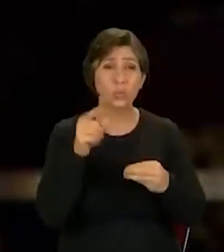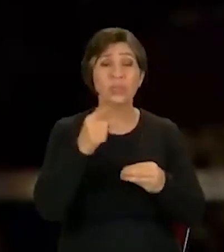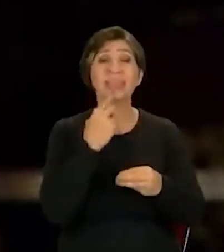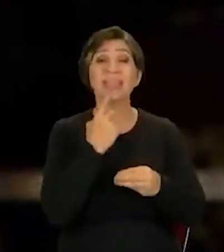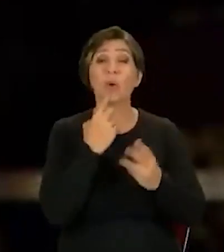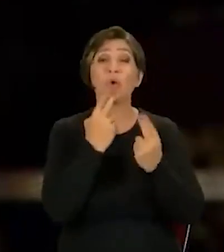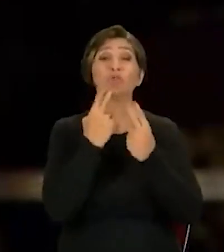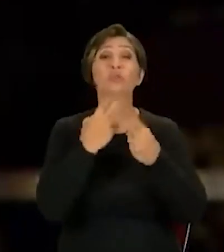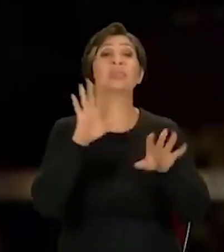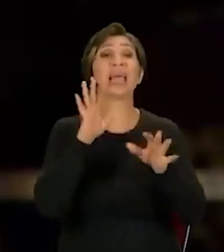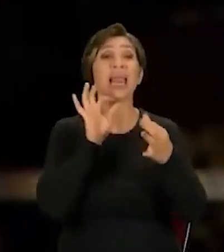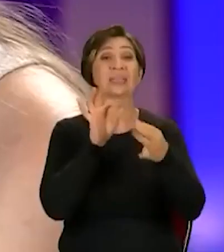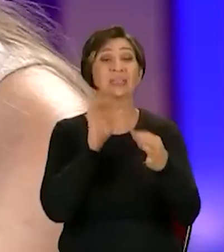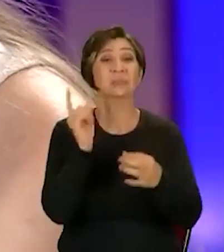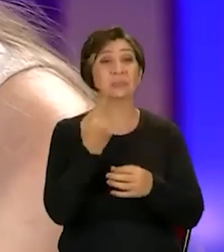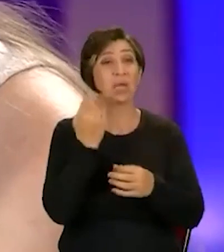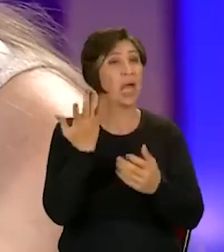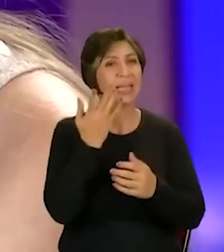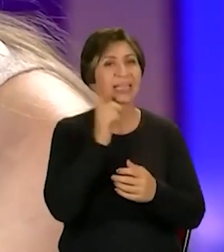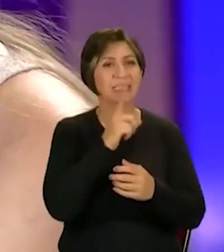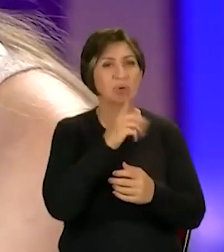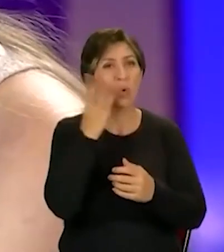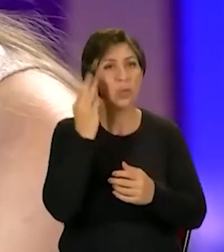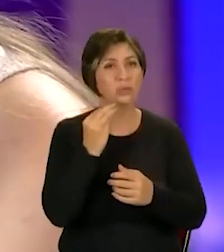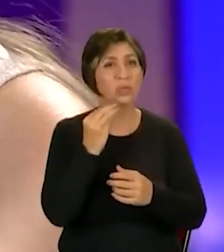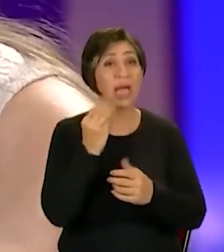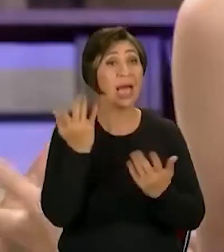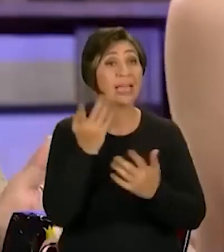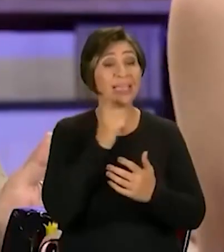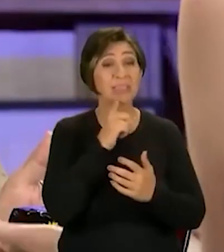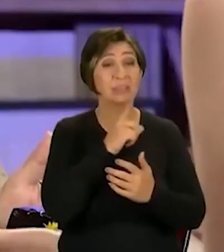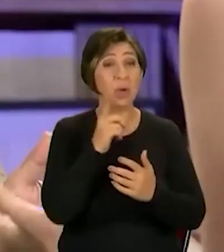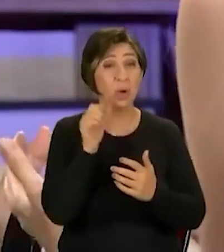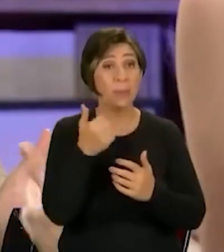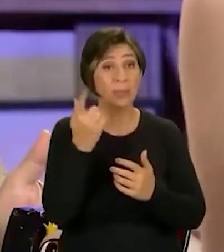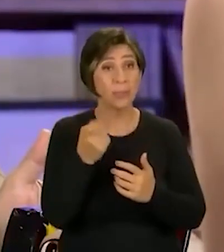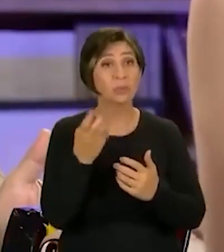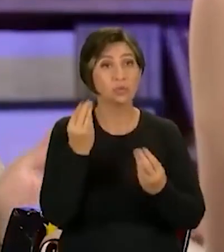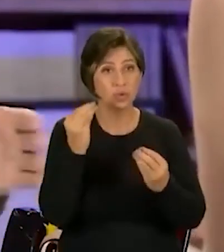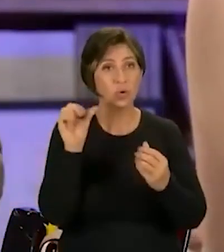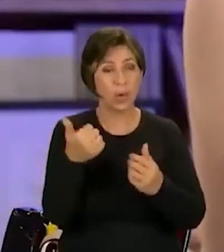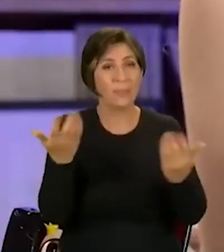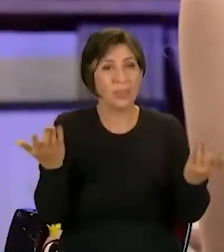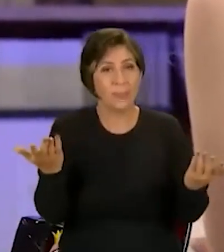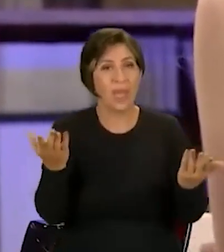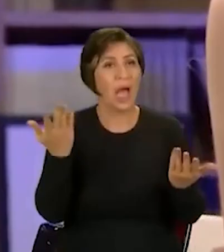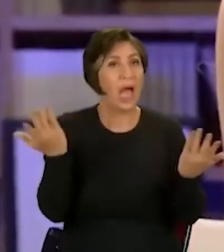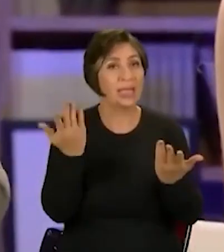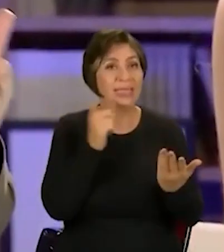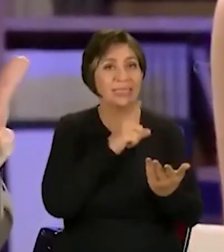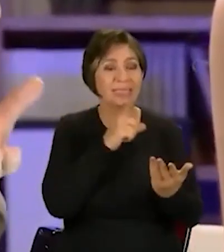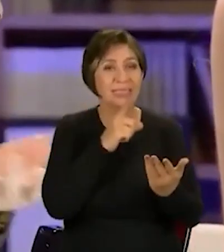dili kullanmadığınız, insanla iletişime geçmediğiniz zaman... Hangi İngilizceyi öğreniyorsunuz bir de orada? Hangi İngilizce o? Önemli mi? Yani? Çok önemli tabii ki. Hangi